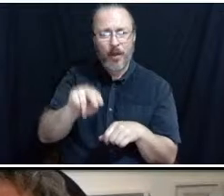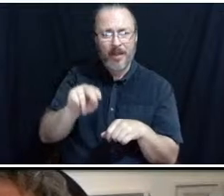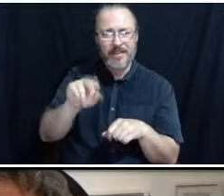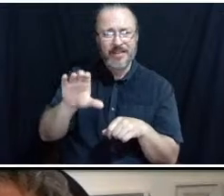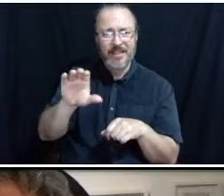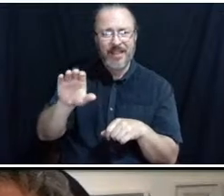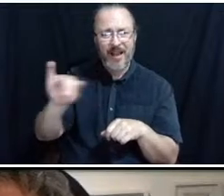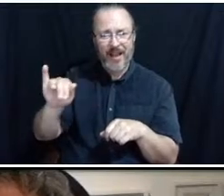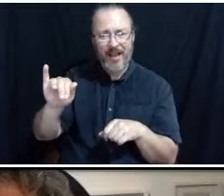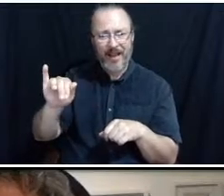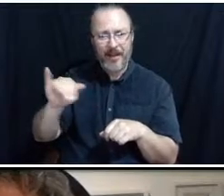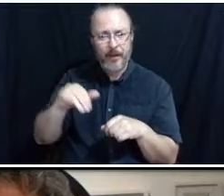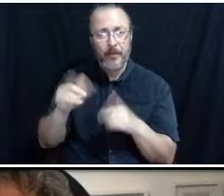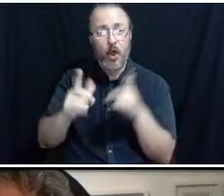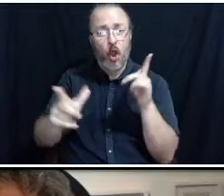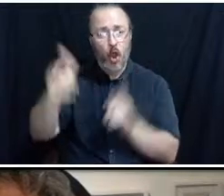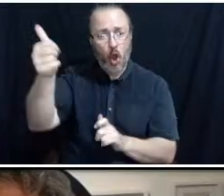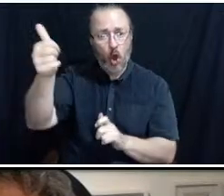national de